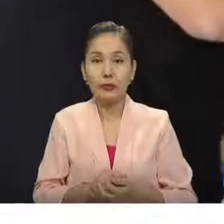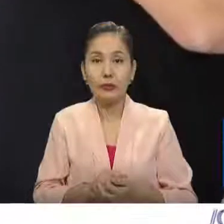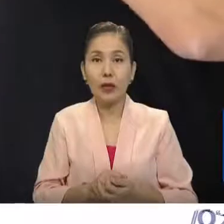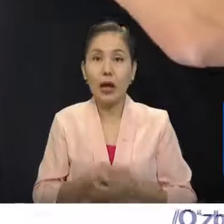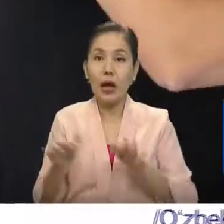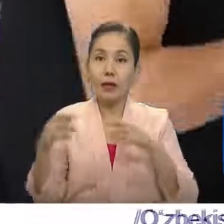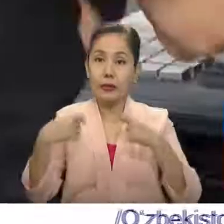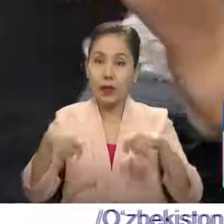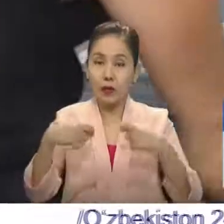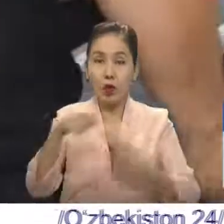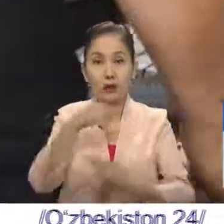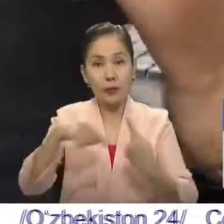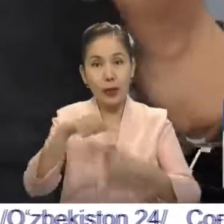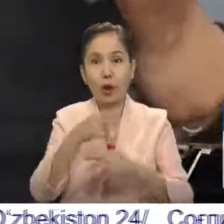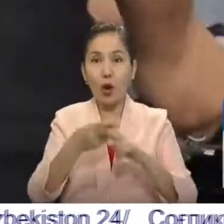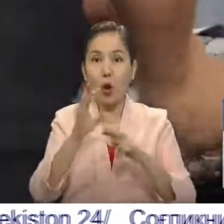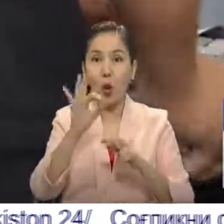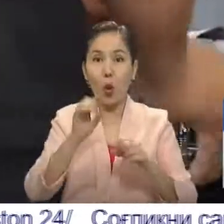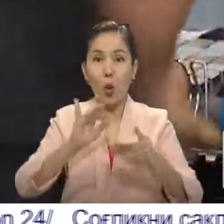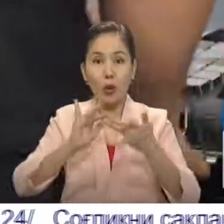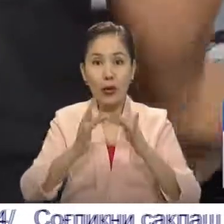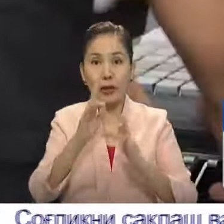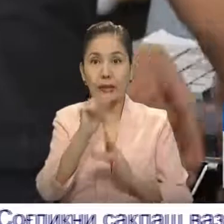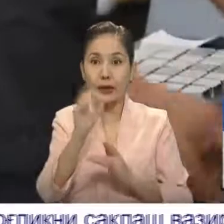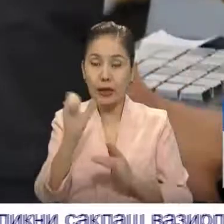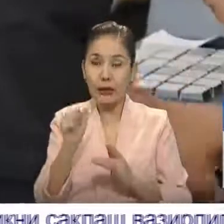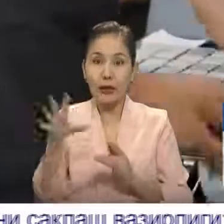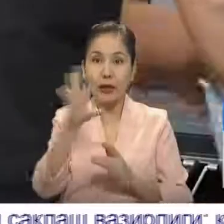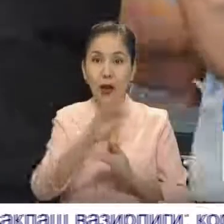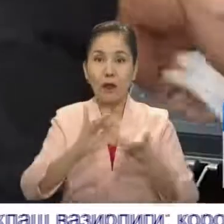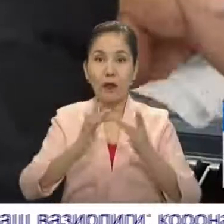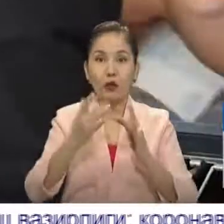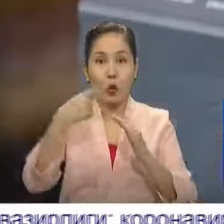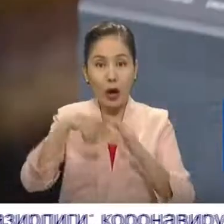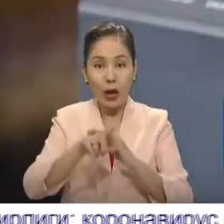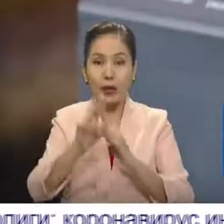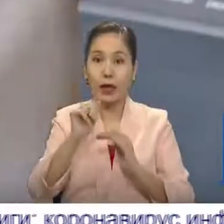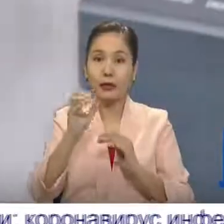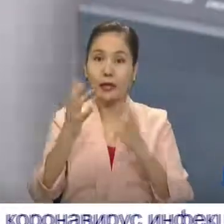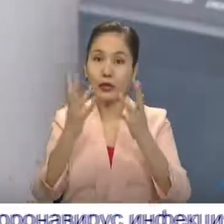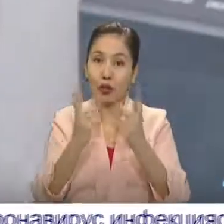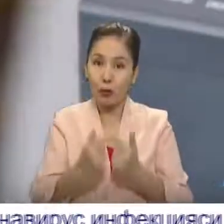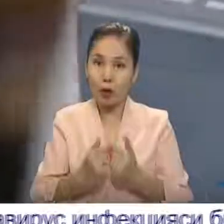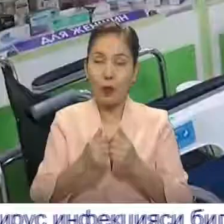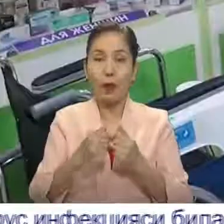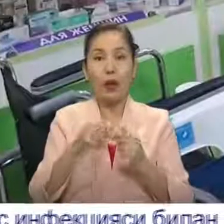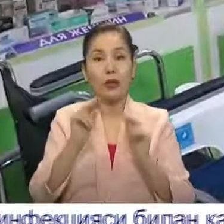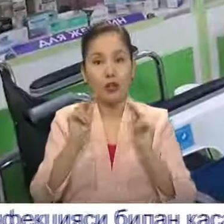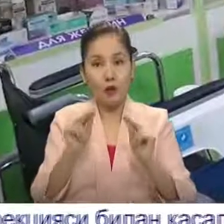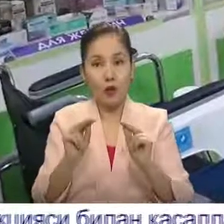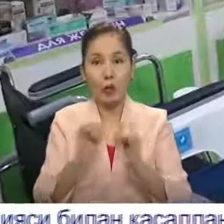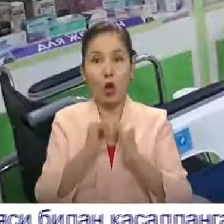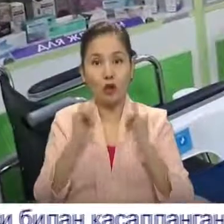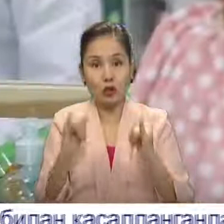Savdo va xizmat ko'rsatish shoxobchalarining onlayn nazorat kassa mashinasi yoki virtual kassa tizimiga o'tkazilishi hisob-kitoblarning shaffofligini yanada